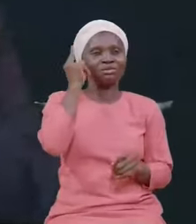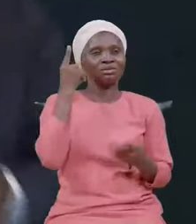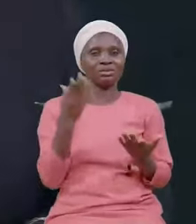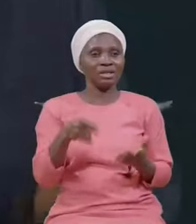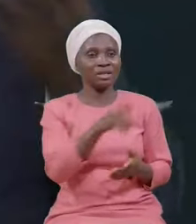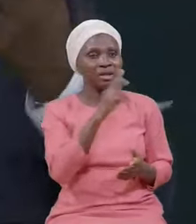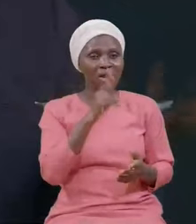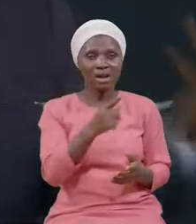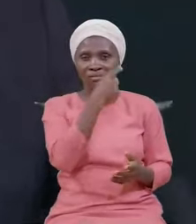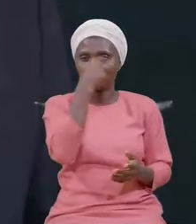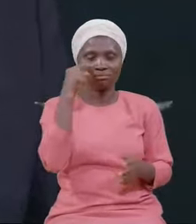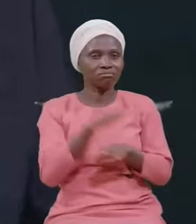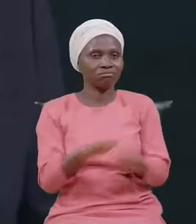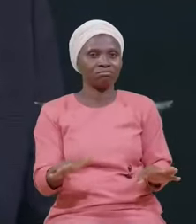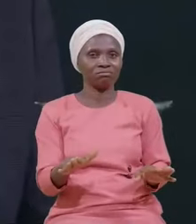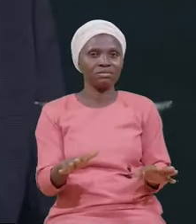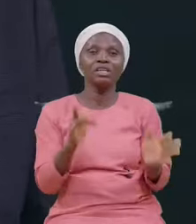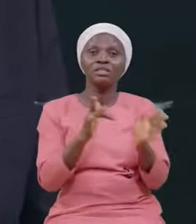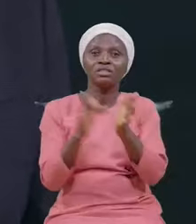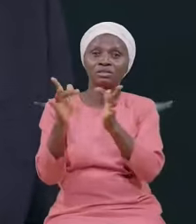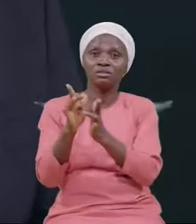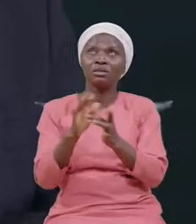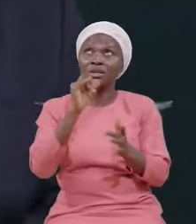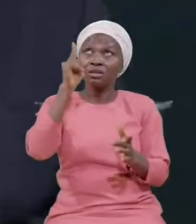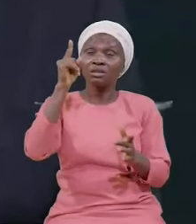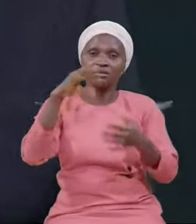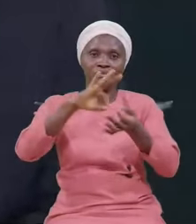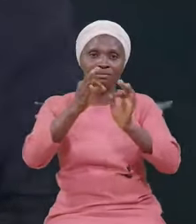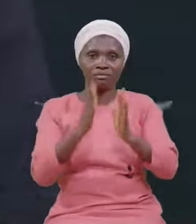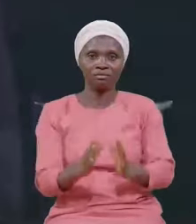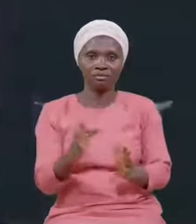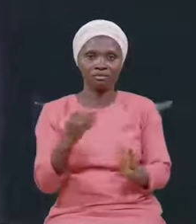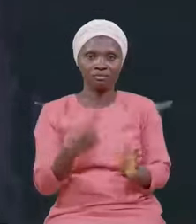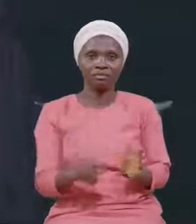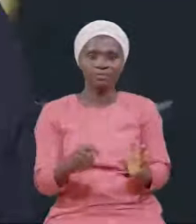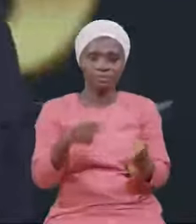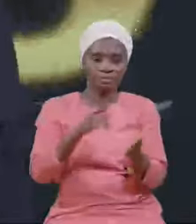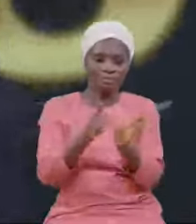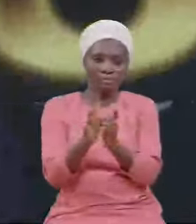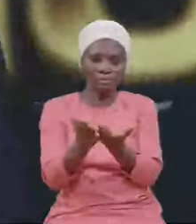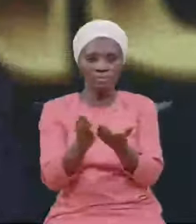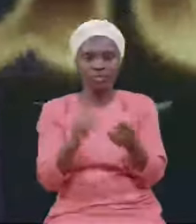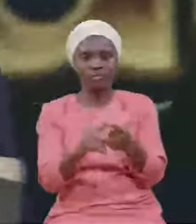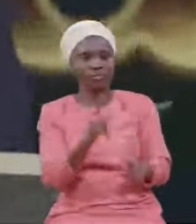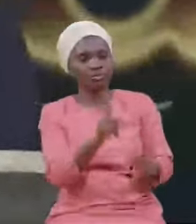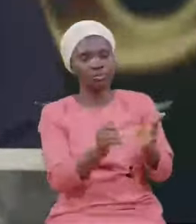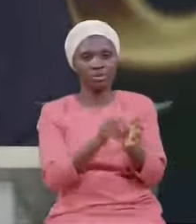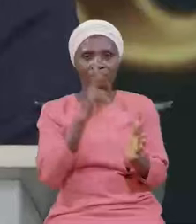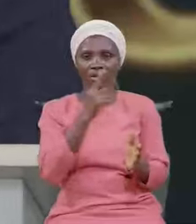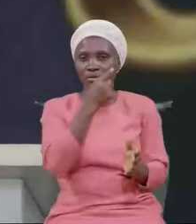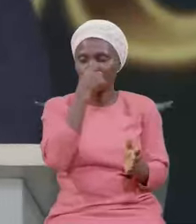ne voient pas, ils ne comprennent pas, ils ne perçoivent pas. Aveugles, Jésus, l'interprète